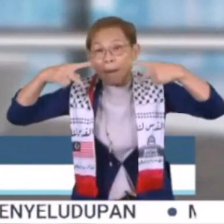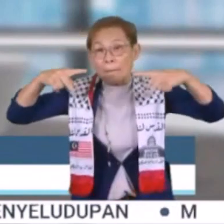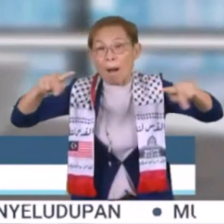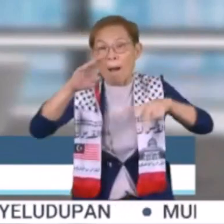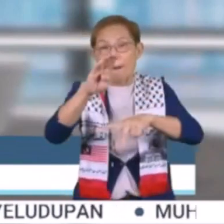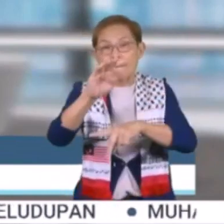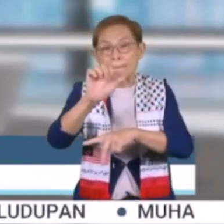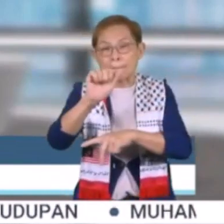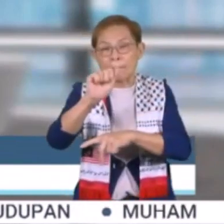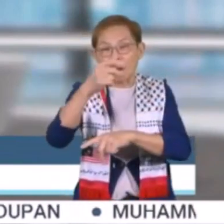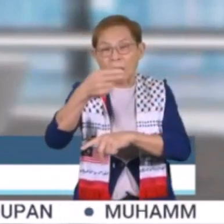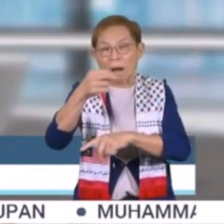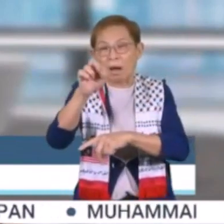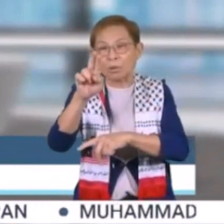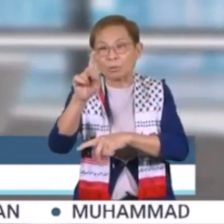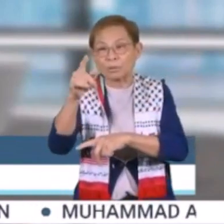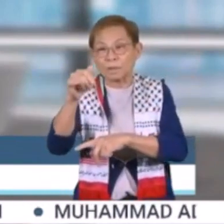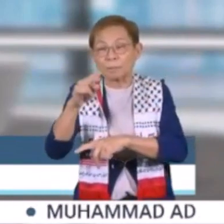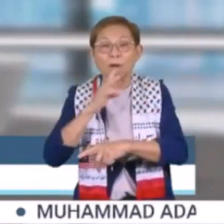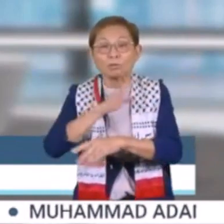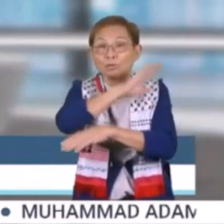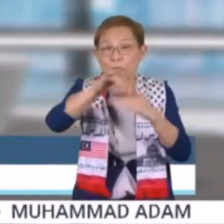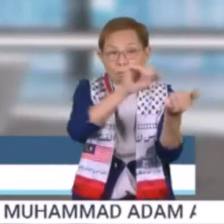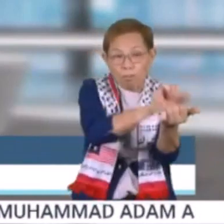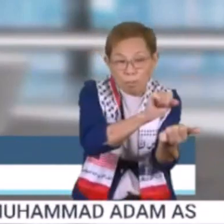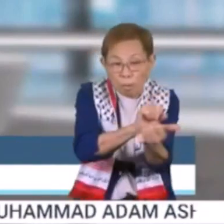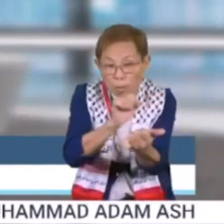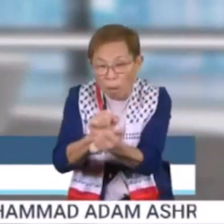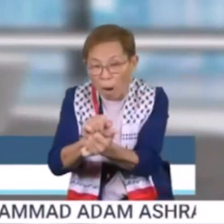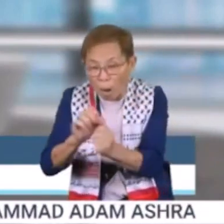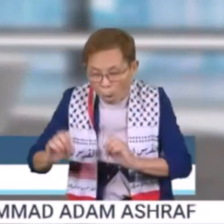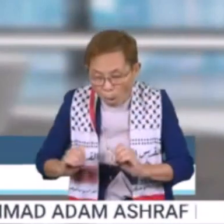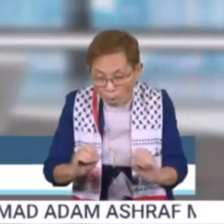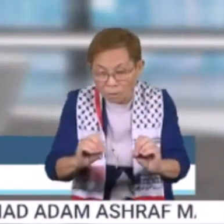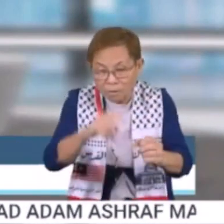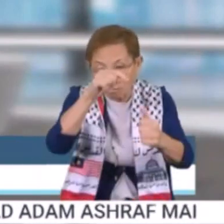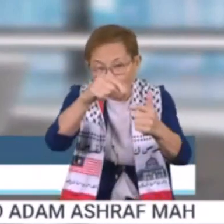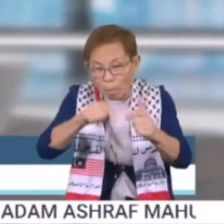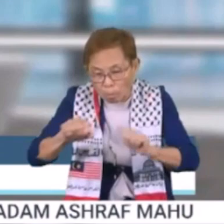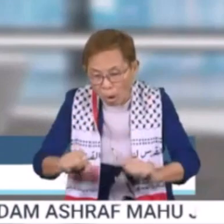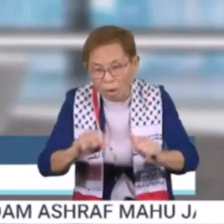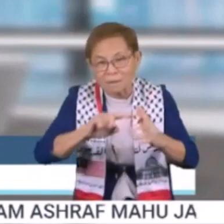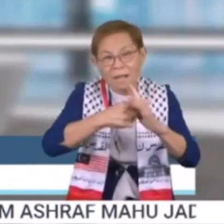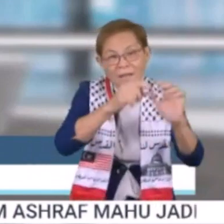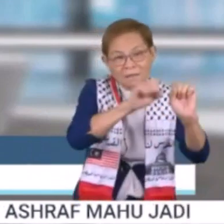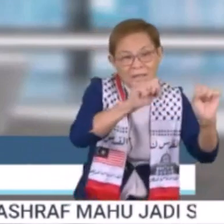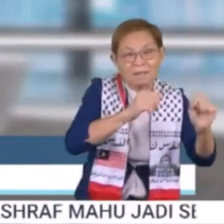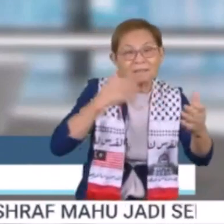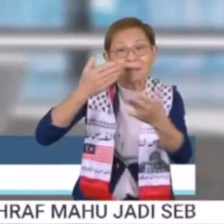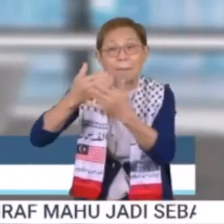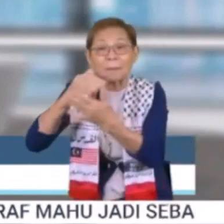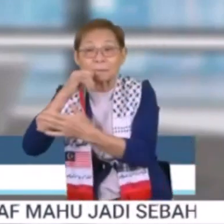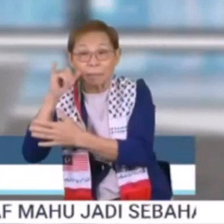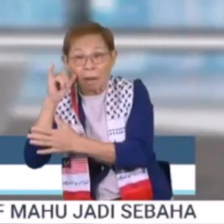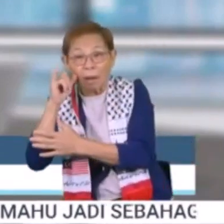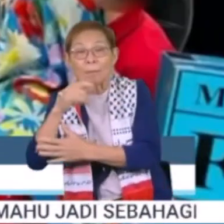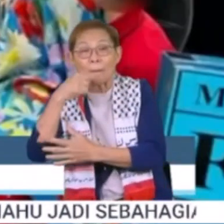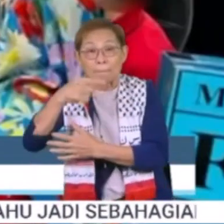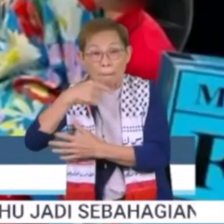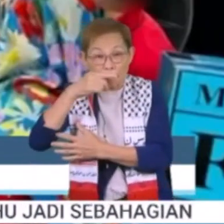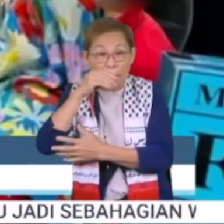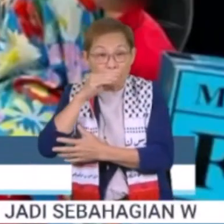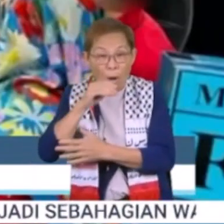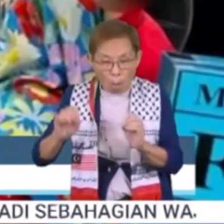Pengarahnya Baharudin Tahir berkata semua tangkapan itu hasil pelaksanaan beberapa operasi bermula hari Selasa sehingga semalam. Menurutnya